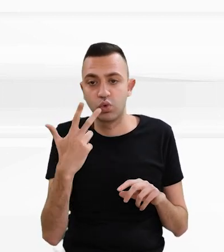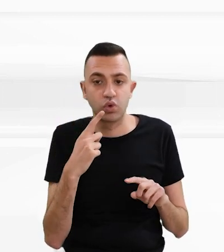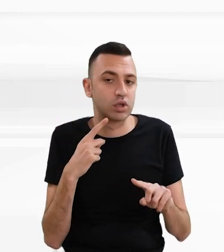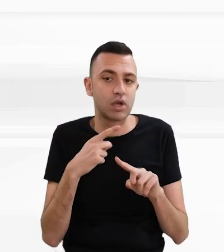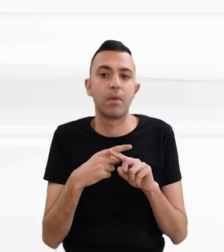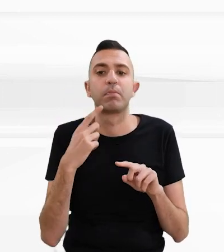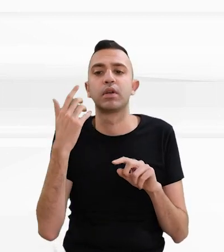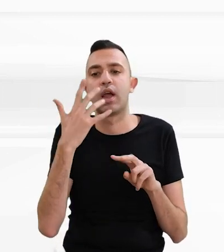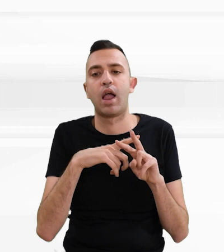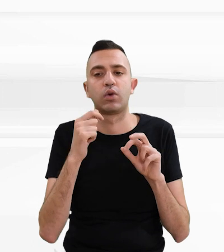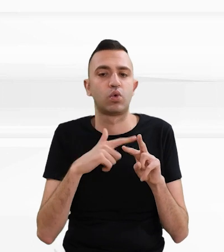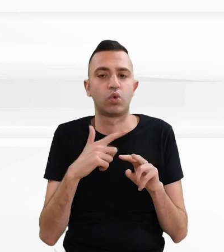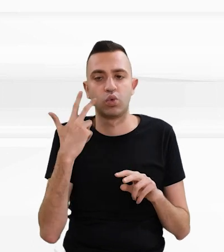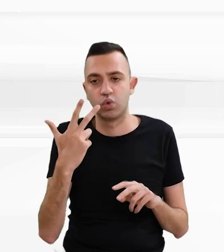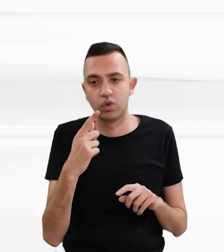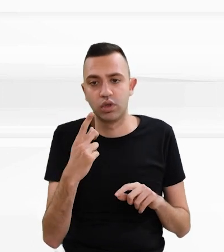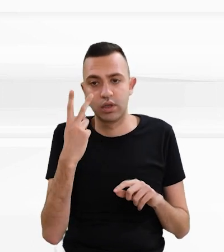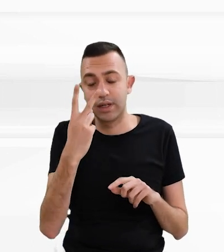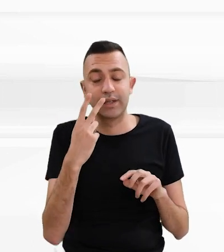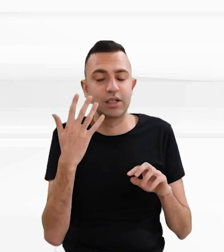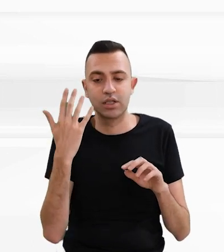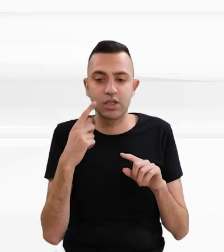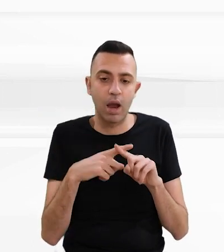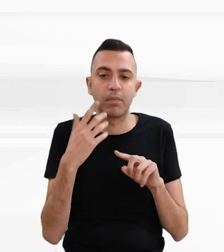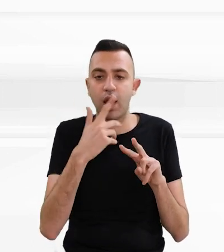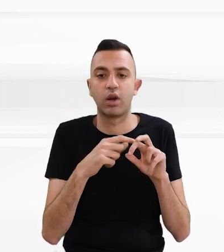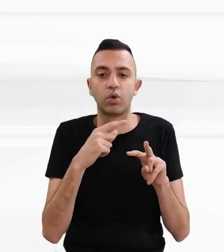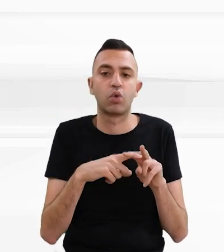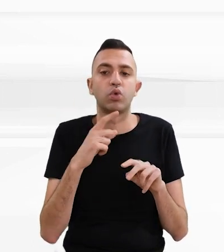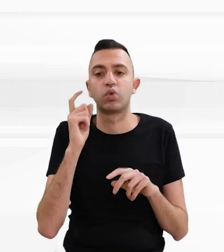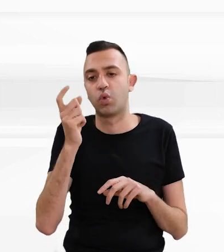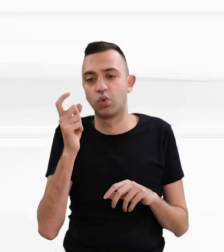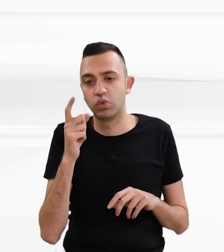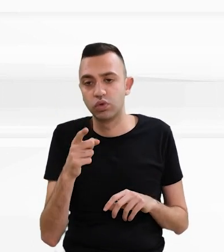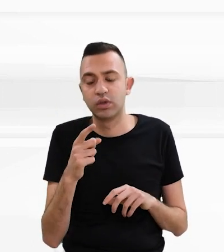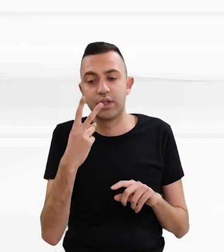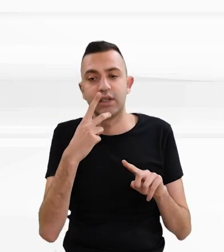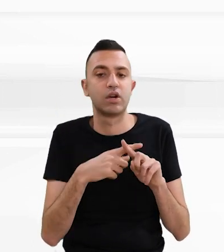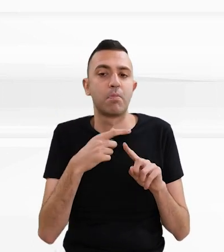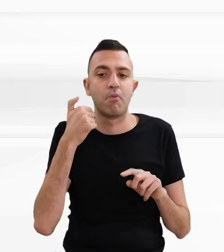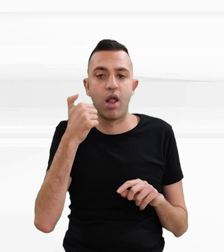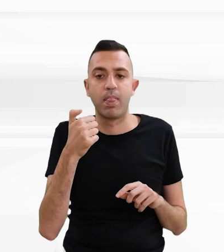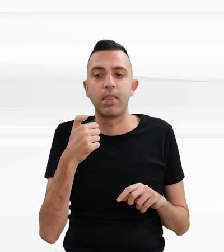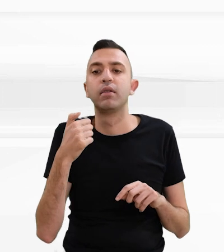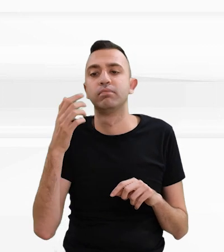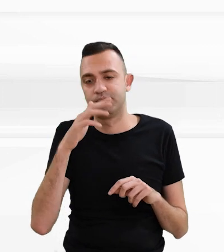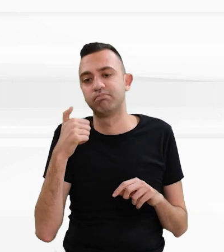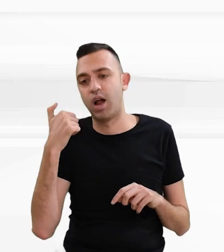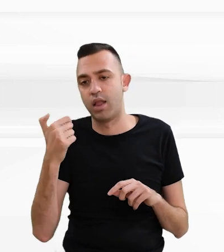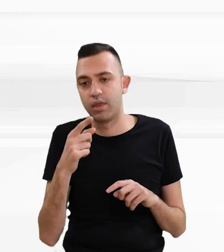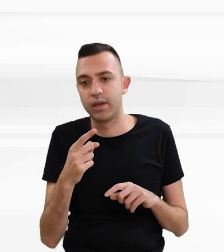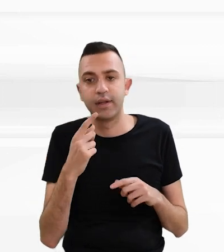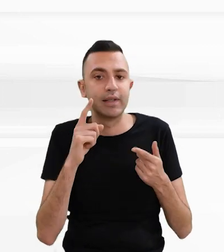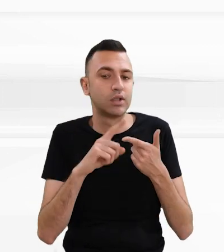karekök 3 Yani iki çarpı 49 Dolayısıyla iki çarpı 362 doğal sayıda buldum